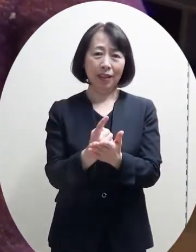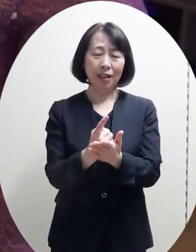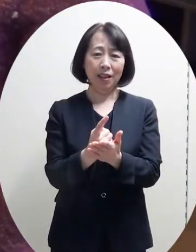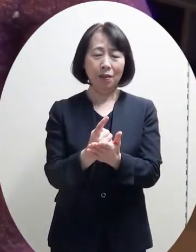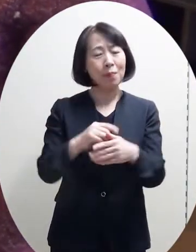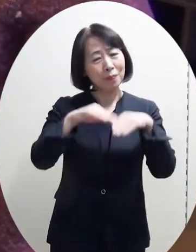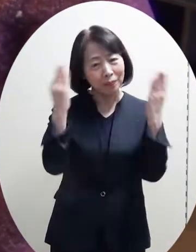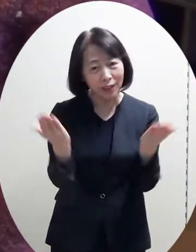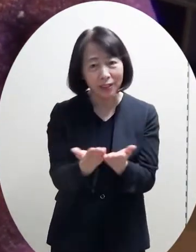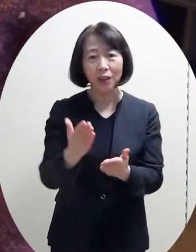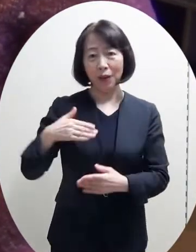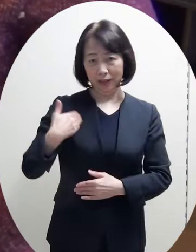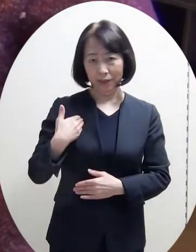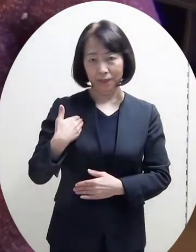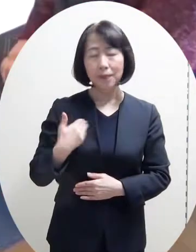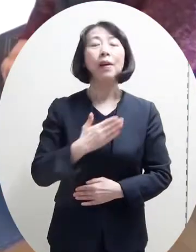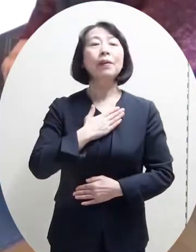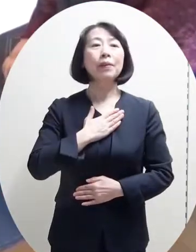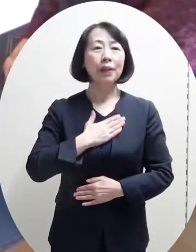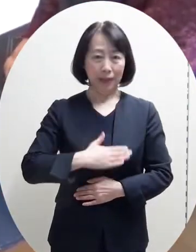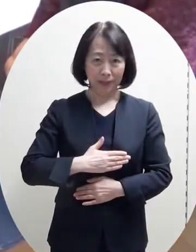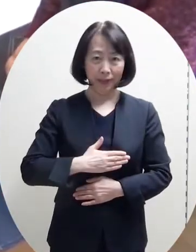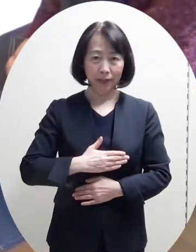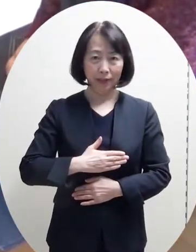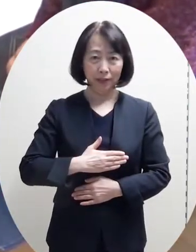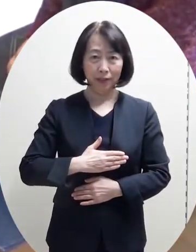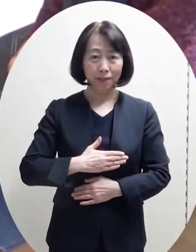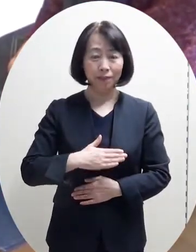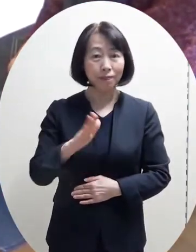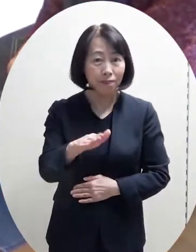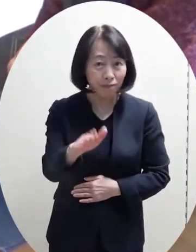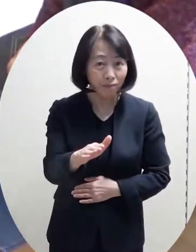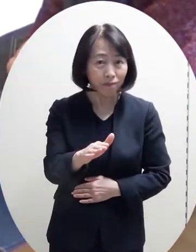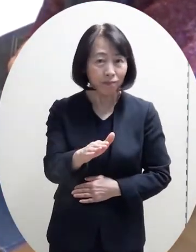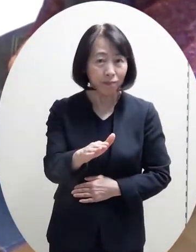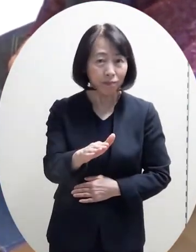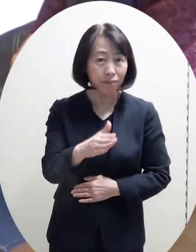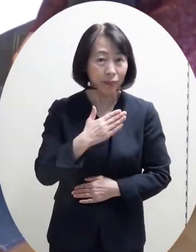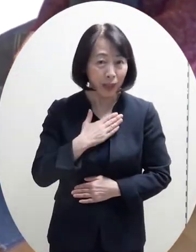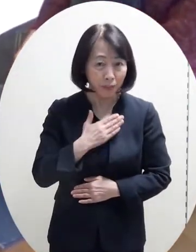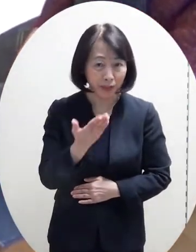からないです。 わかりました。市原さんわかりますか？